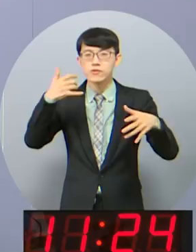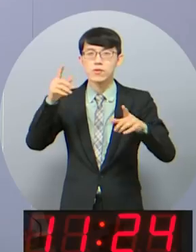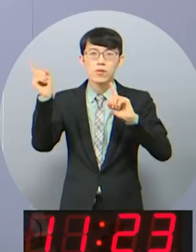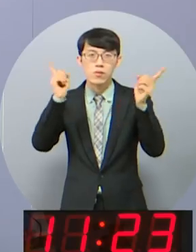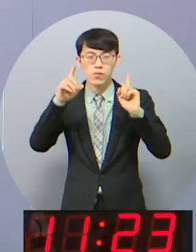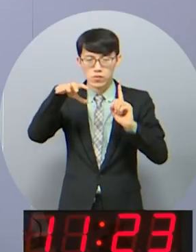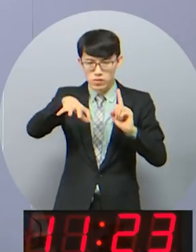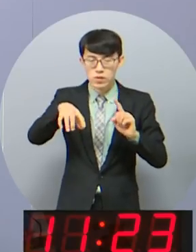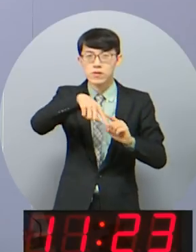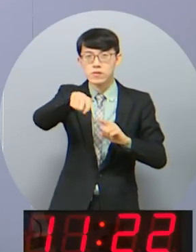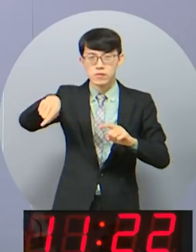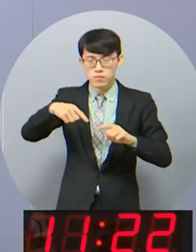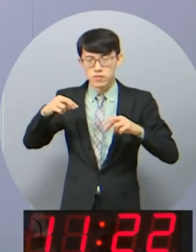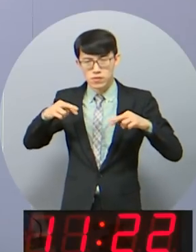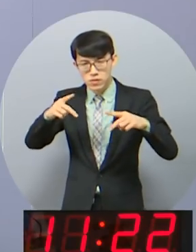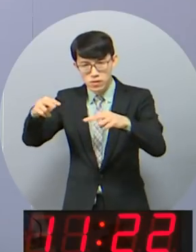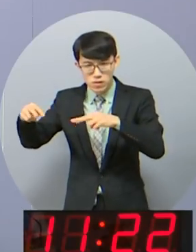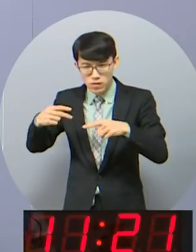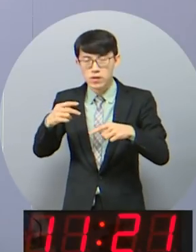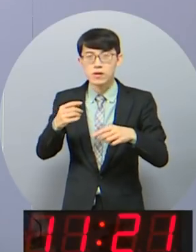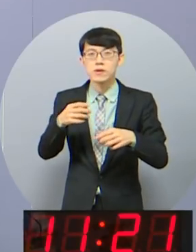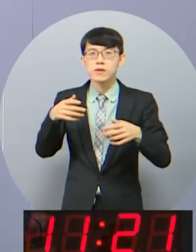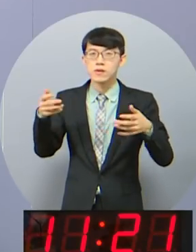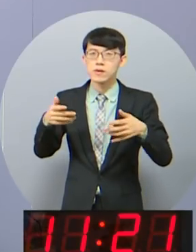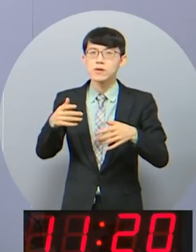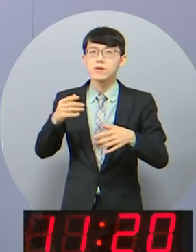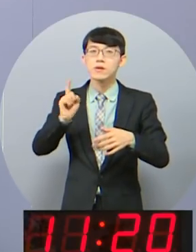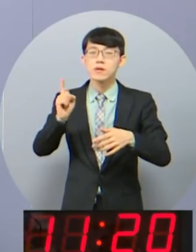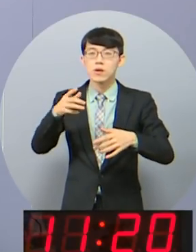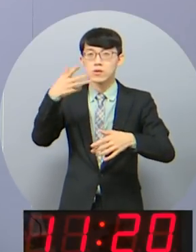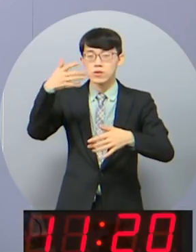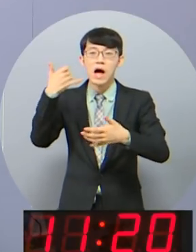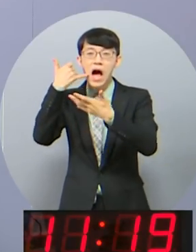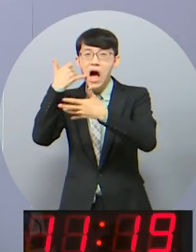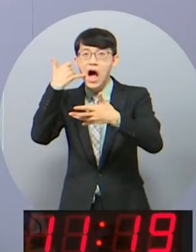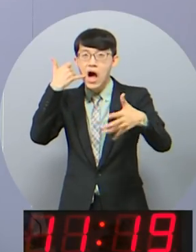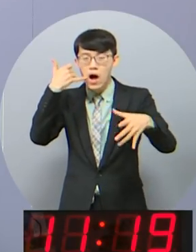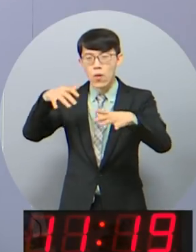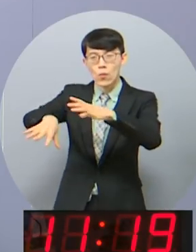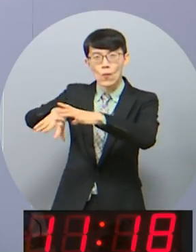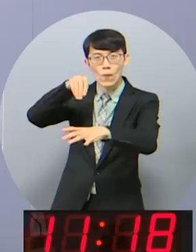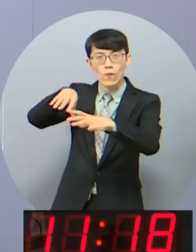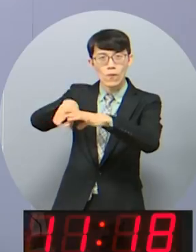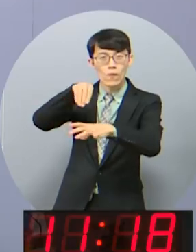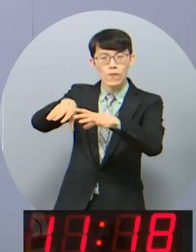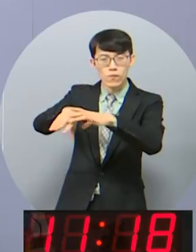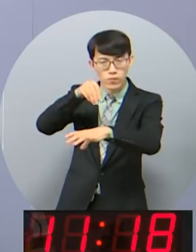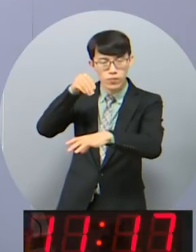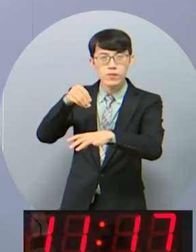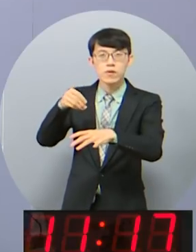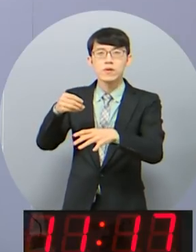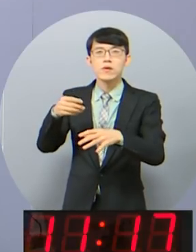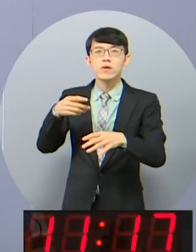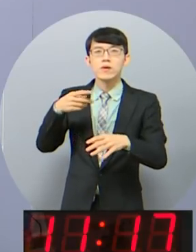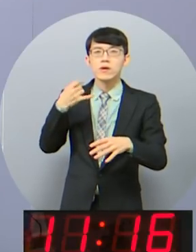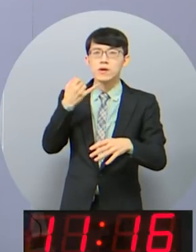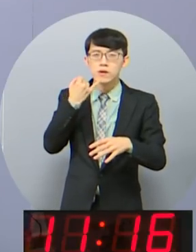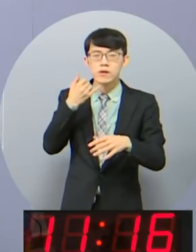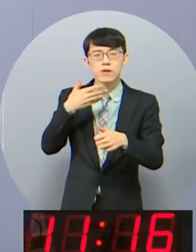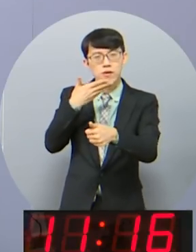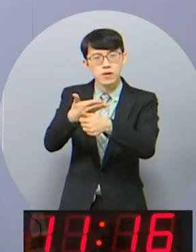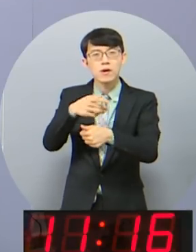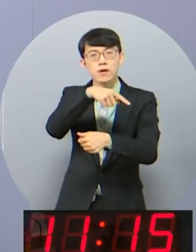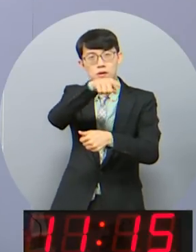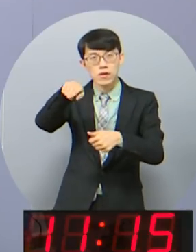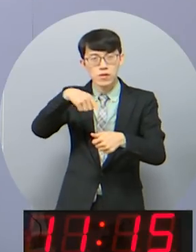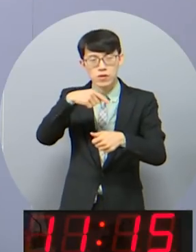可以用个人工海水浴场，抽咱的海水起来。啊，放了，予咱所有会当上水，会